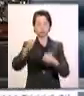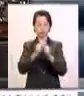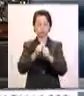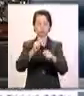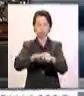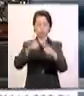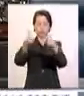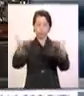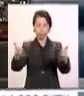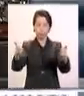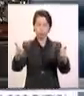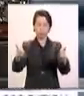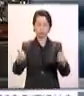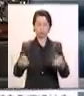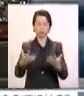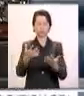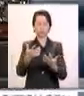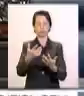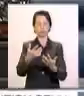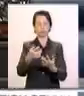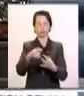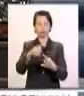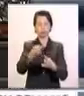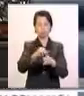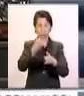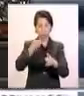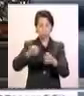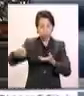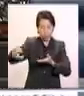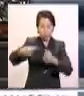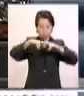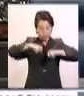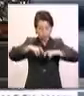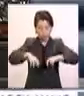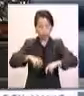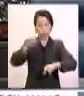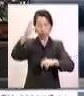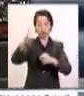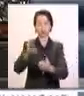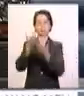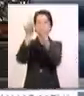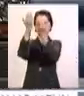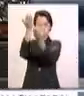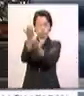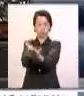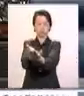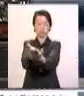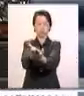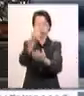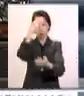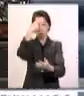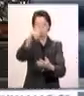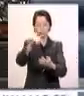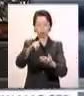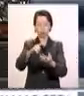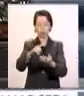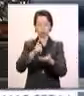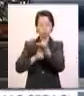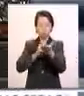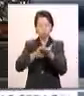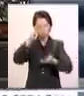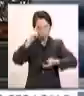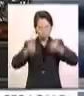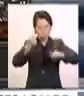jangka panjang. Hasil kajian itu dijangka akan dibentangkan untuk pertimbangan